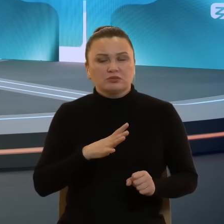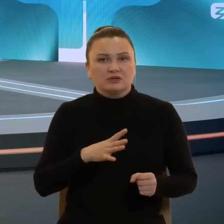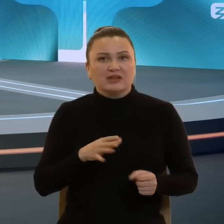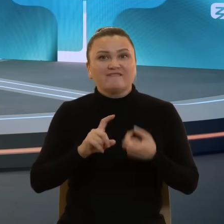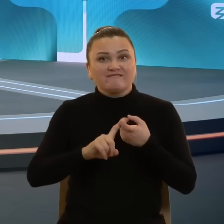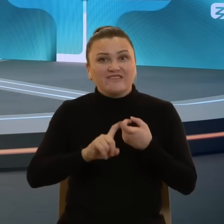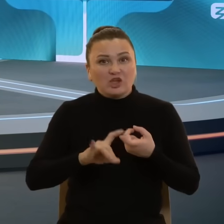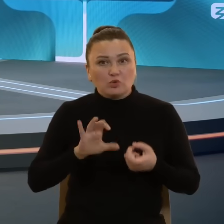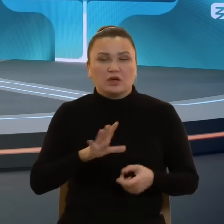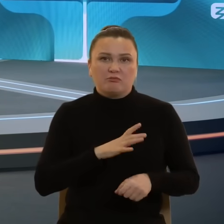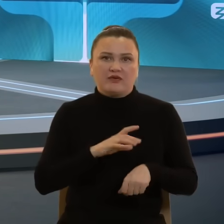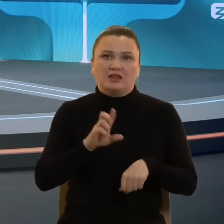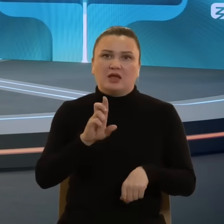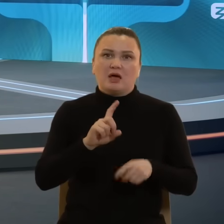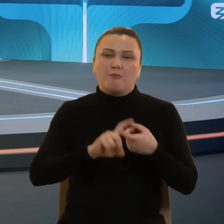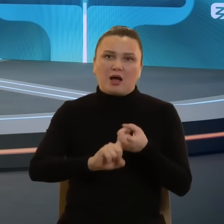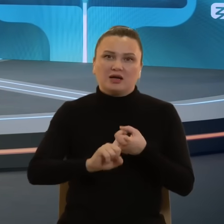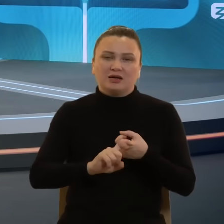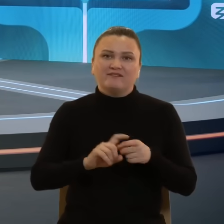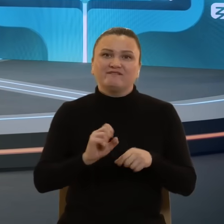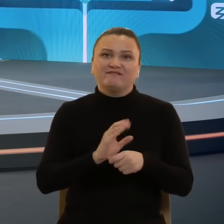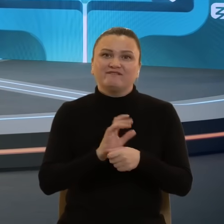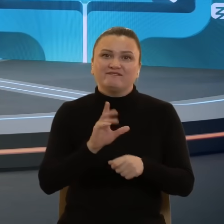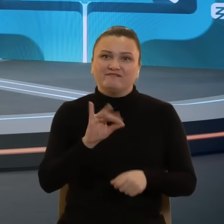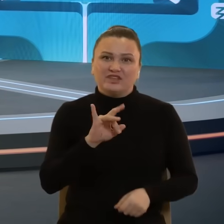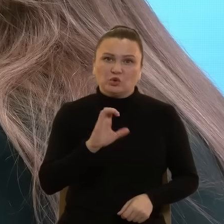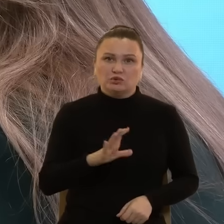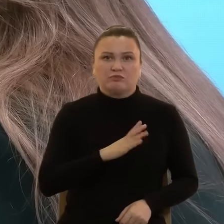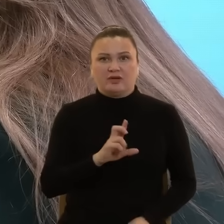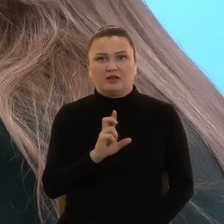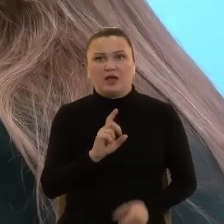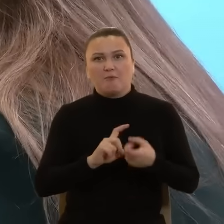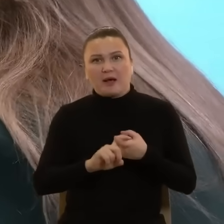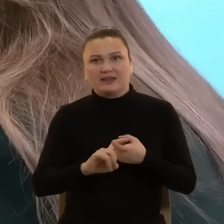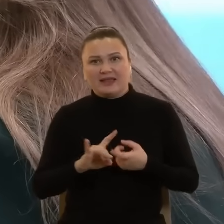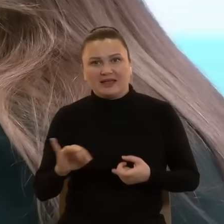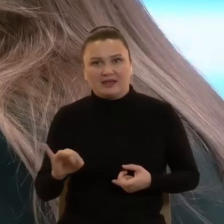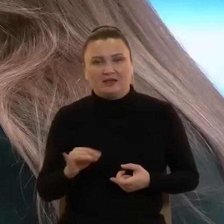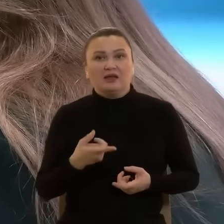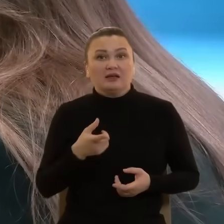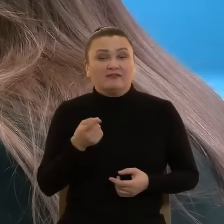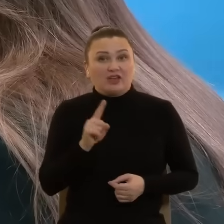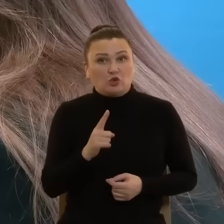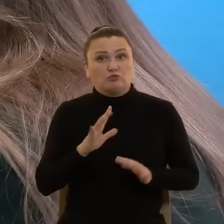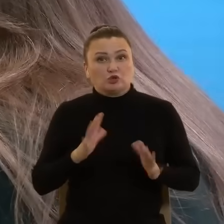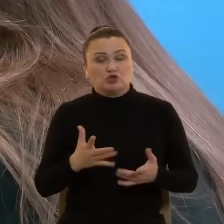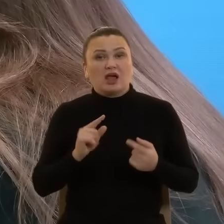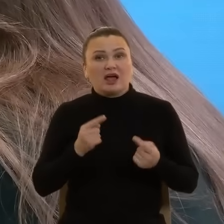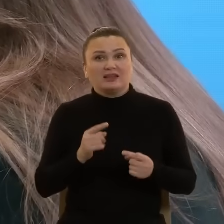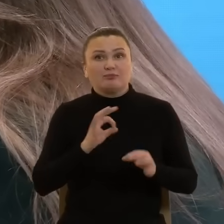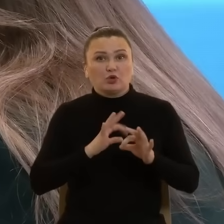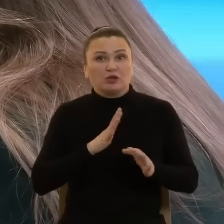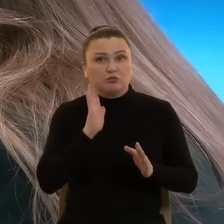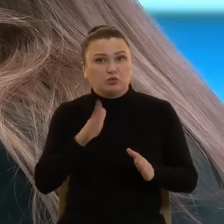проявлением вирусной, так и бактериальной инфекции. И в первом случае антибиотики совершенно бесполезны, а во втором как раз они помогут избавиться